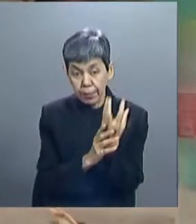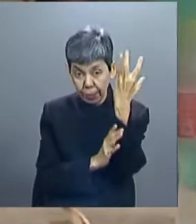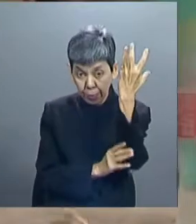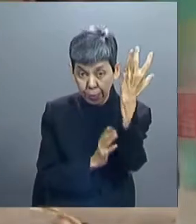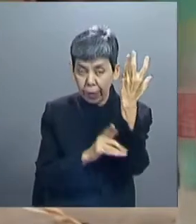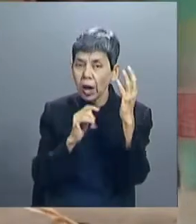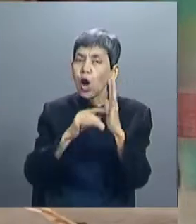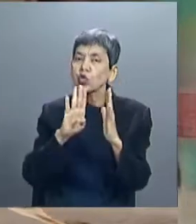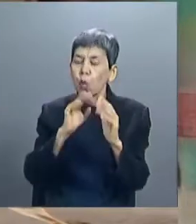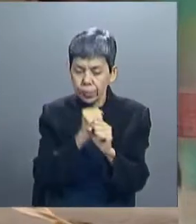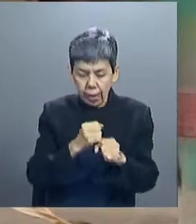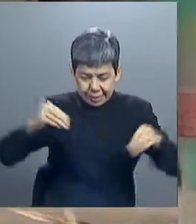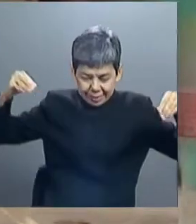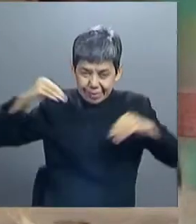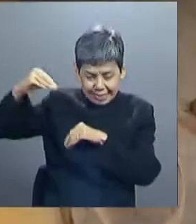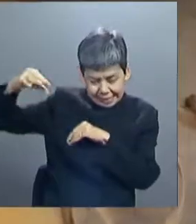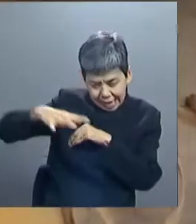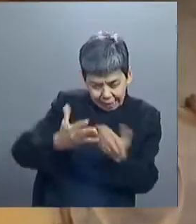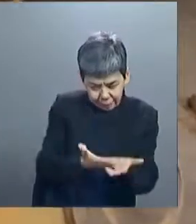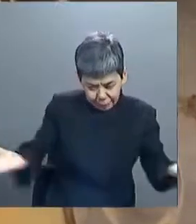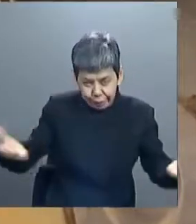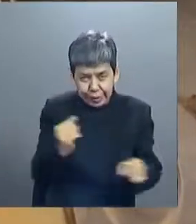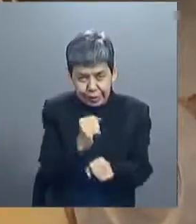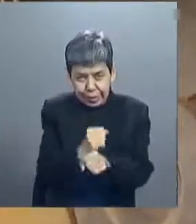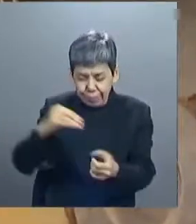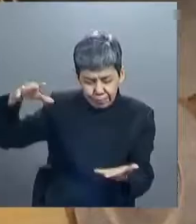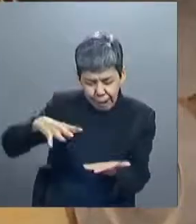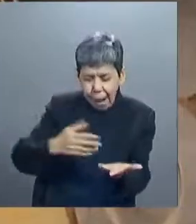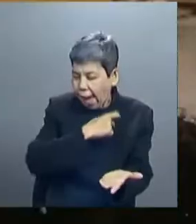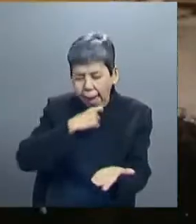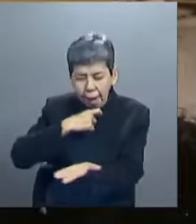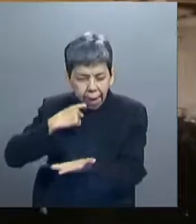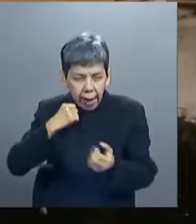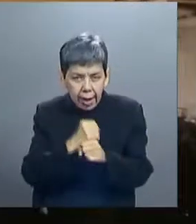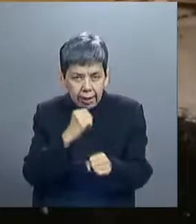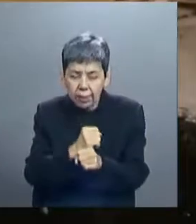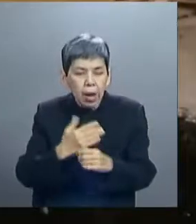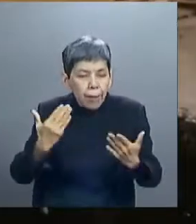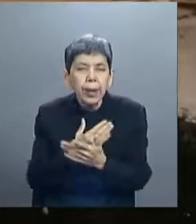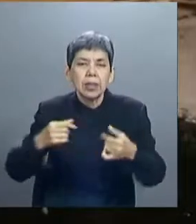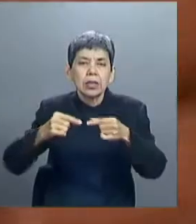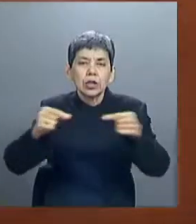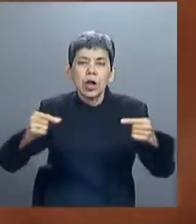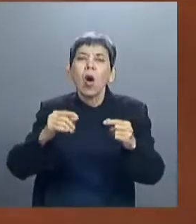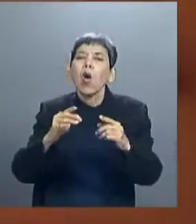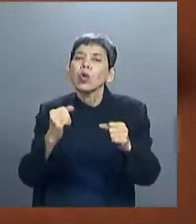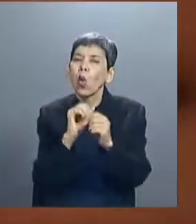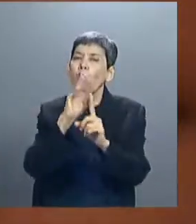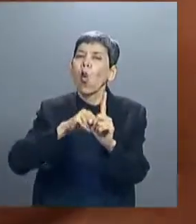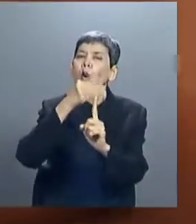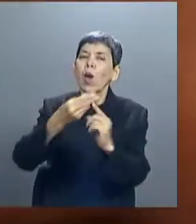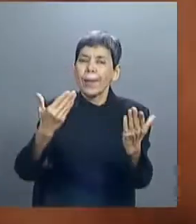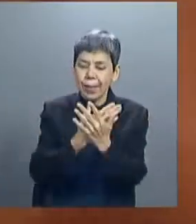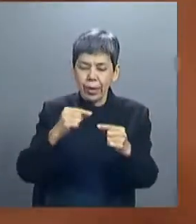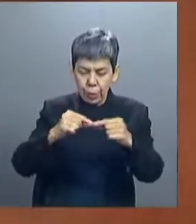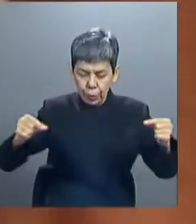อยู่เอามาตากมีพื้นที่เยอะในไทยตากช่วงนั้นนะพอตอนหลังสั่งเชือกกล้วยมาเปลี่ยนเป็นเชือกกล้วย